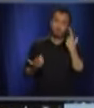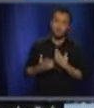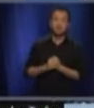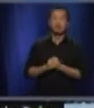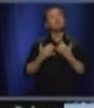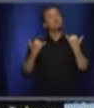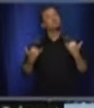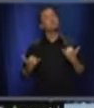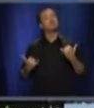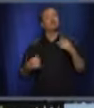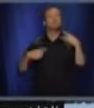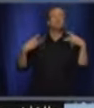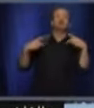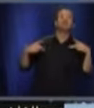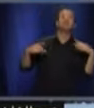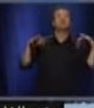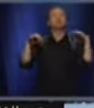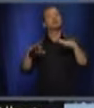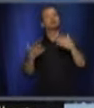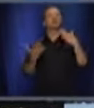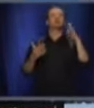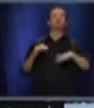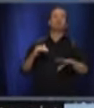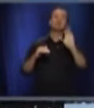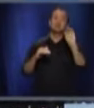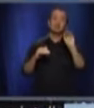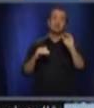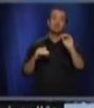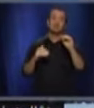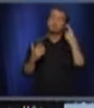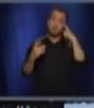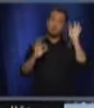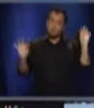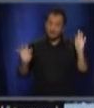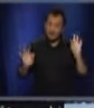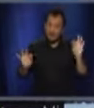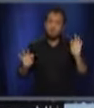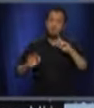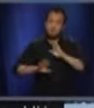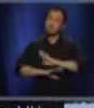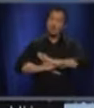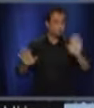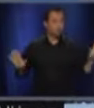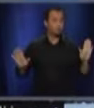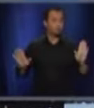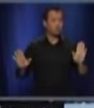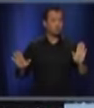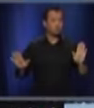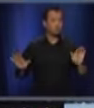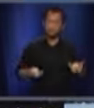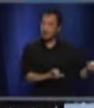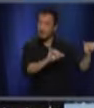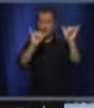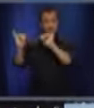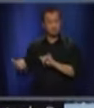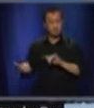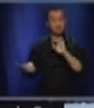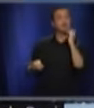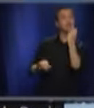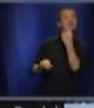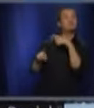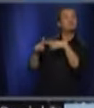partout au Québec à 50, parce qu'on a vu le potentiel important des rassemblements privés ou qui ne sont pas contrôlés. Là, je ne parle pas d'une salle